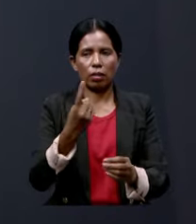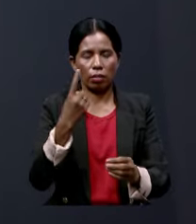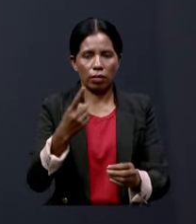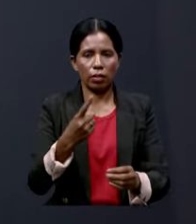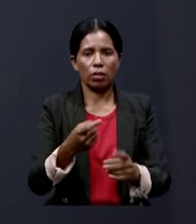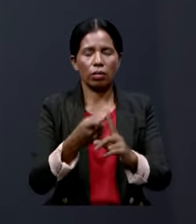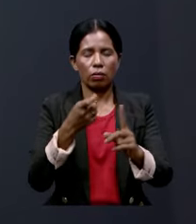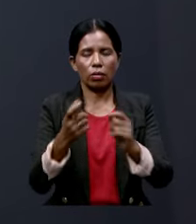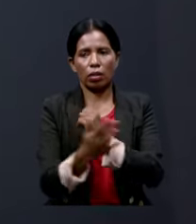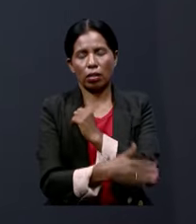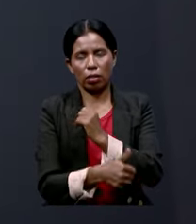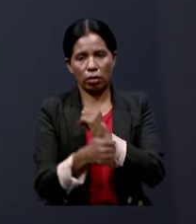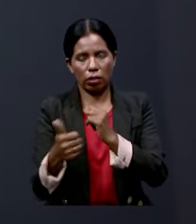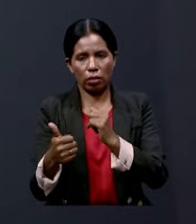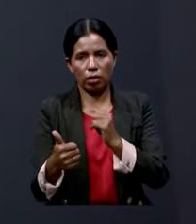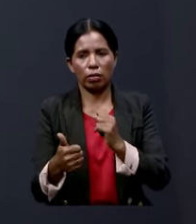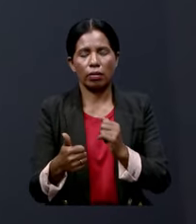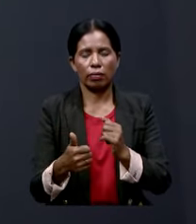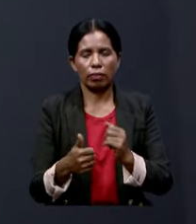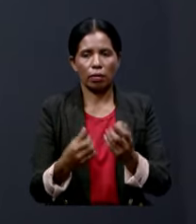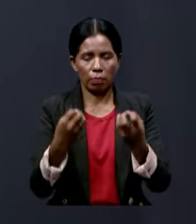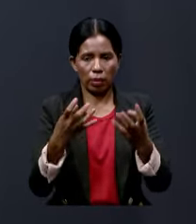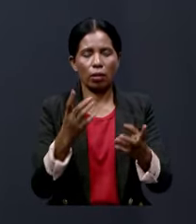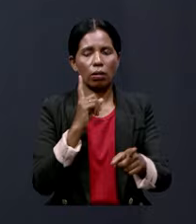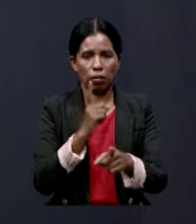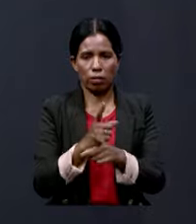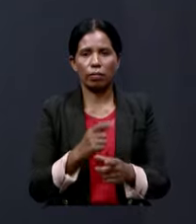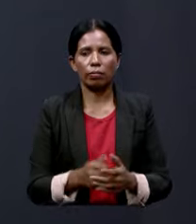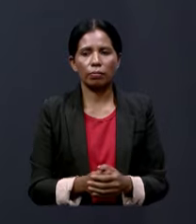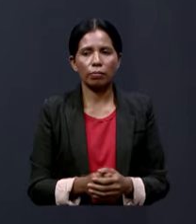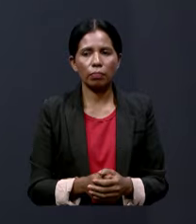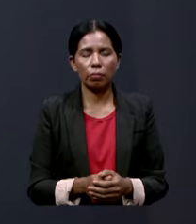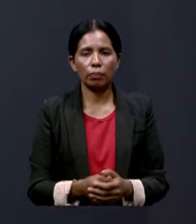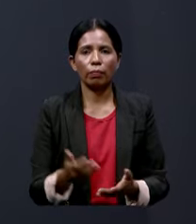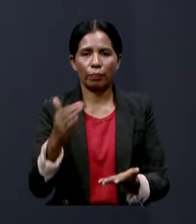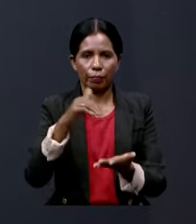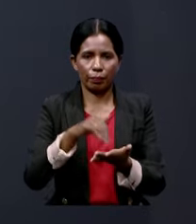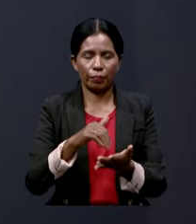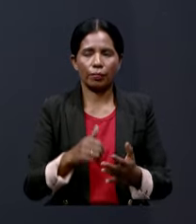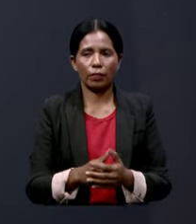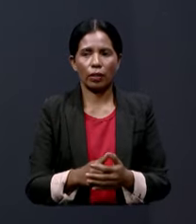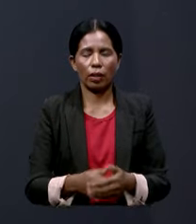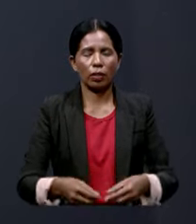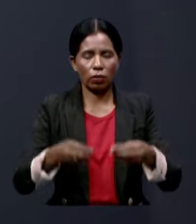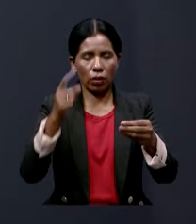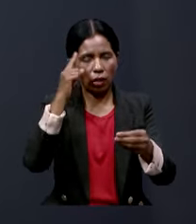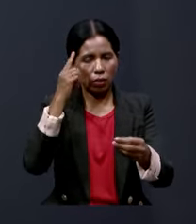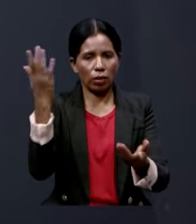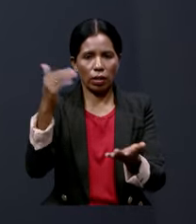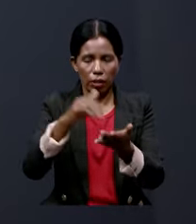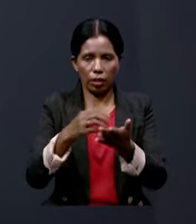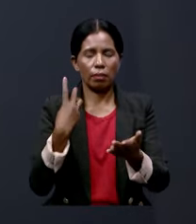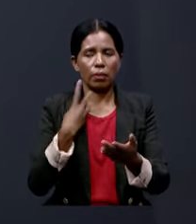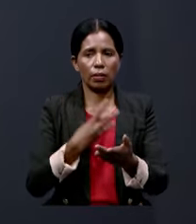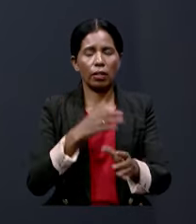hahan importasaun ima mak barak liu ne dari detan atu fo anoin fila fali ma ita